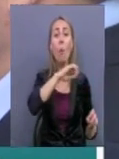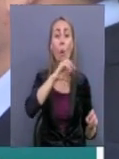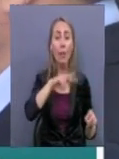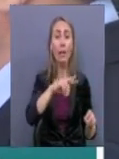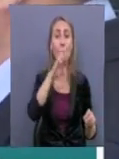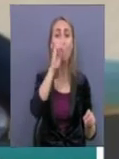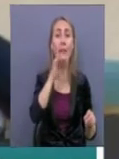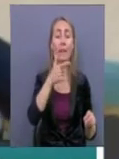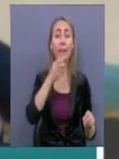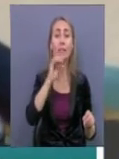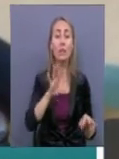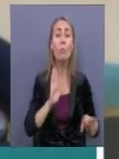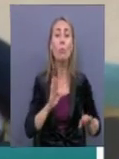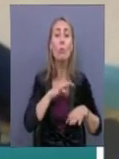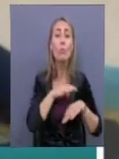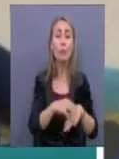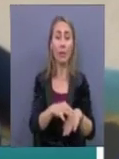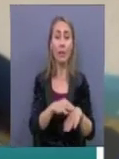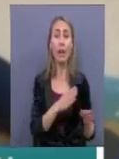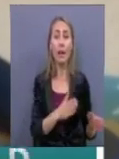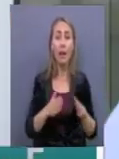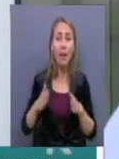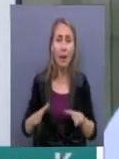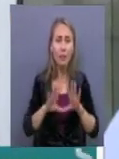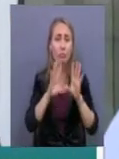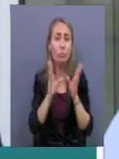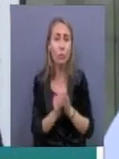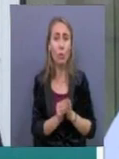ел бесігі жобасы аясында бірқатар кешенді шаралар қолға алынбақ.